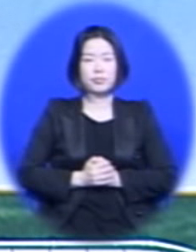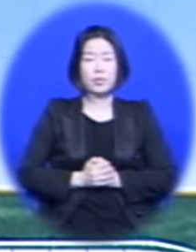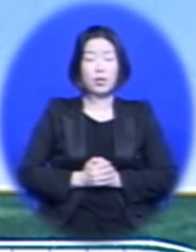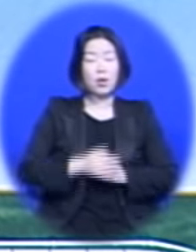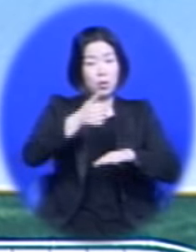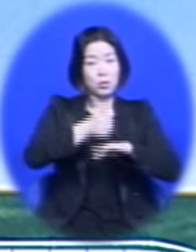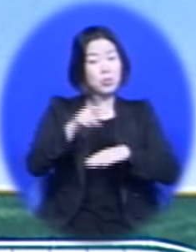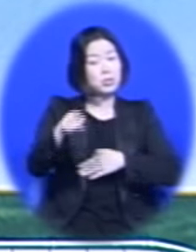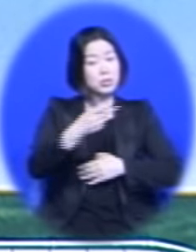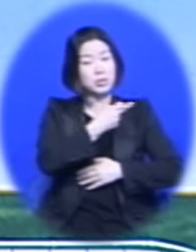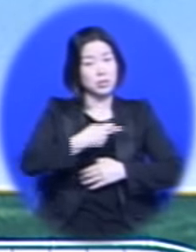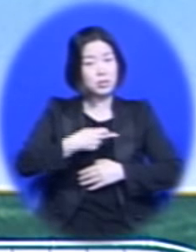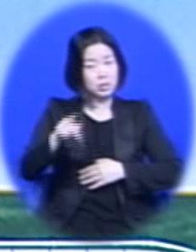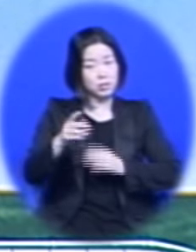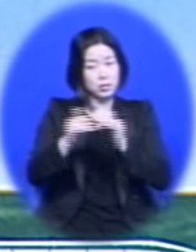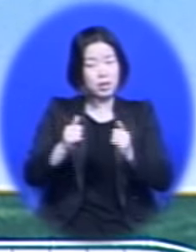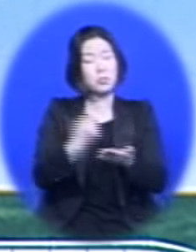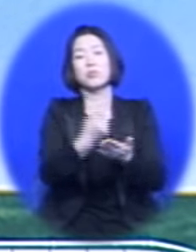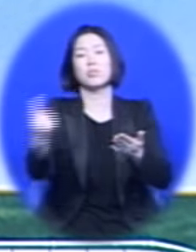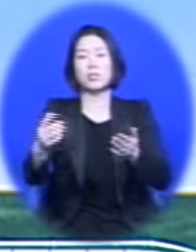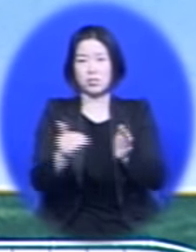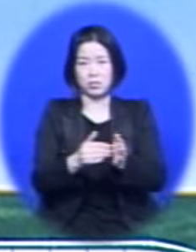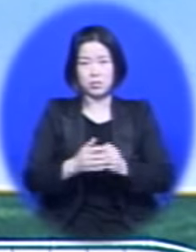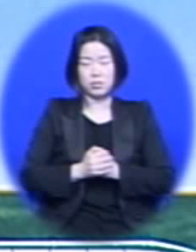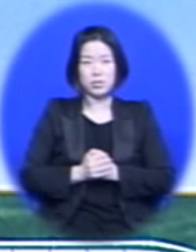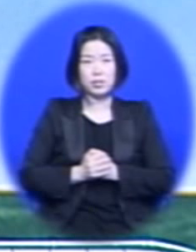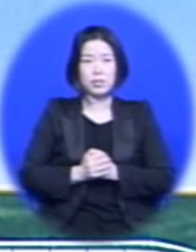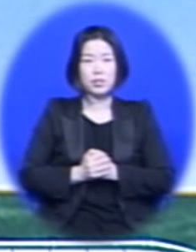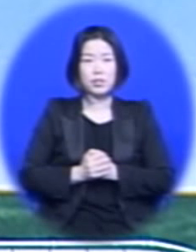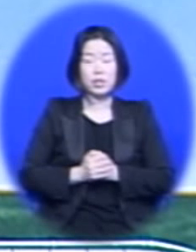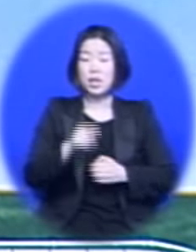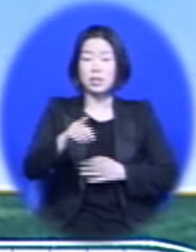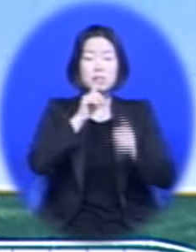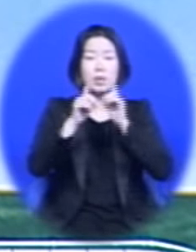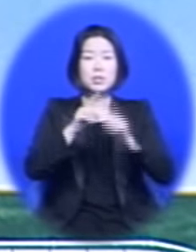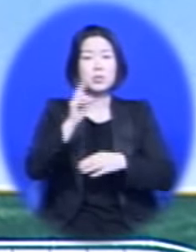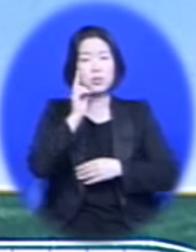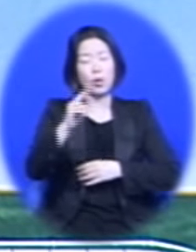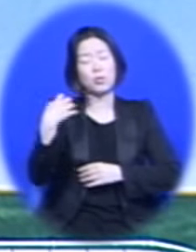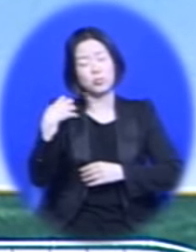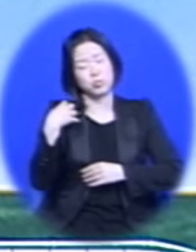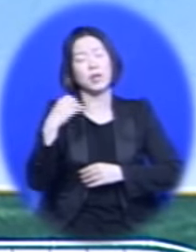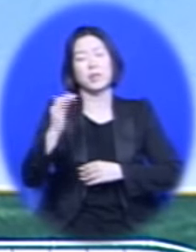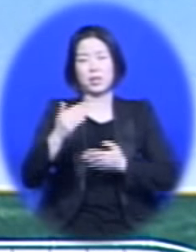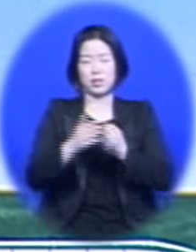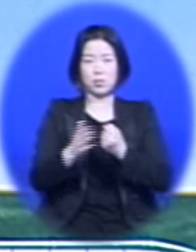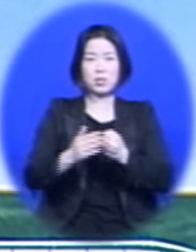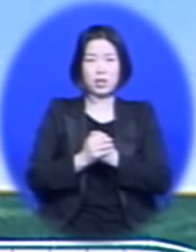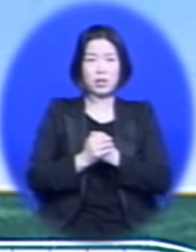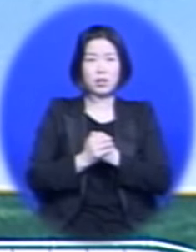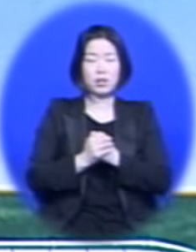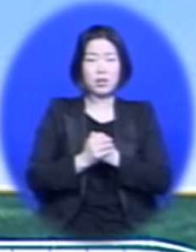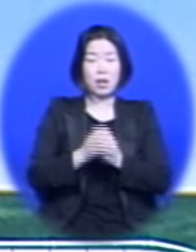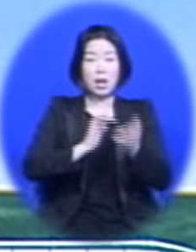결국 그 제자는 그 사람은 떠났습니다. 예수님을. 그 말씀이 너무 부담스러워서.